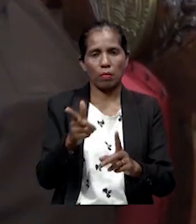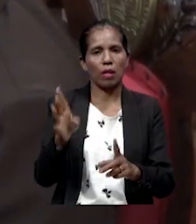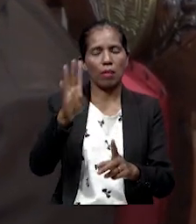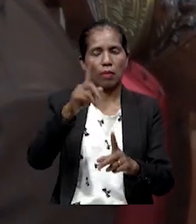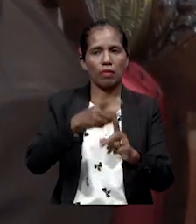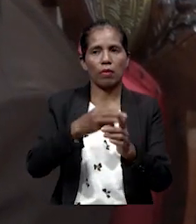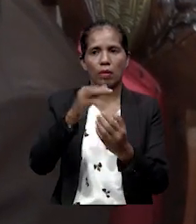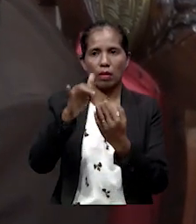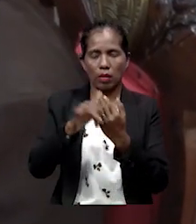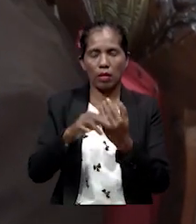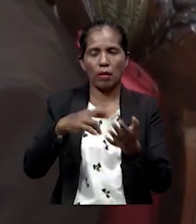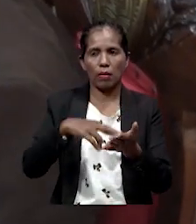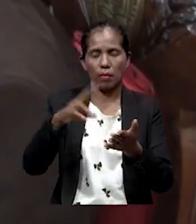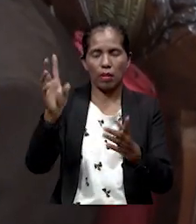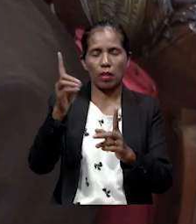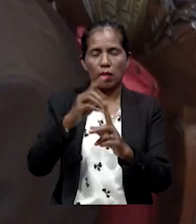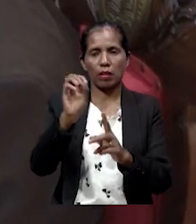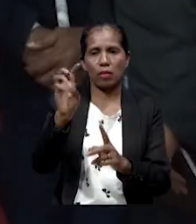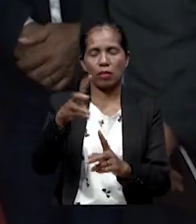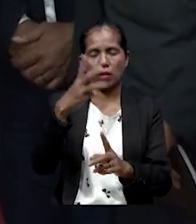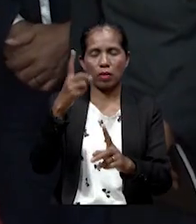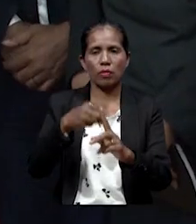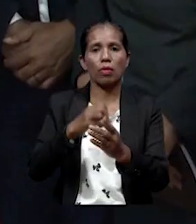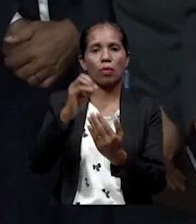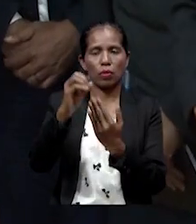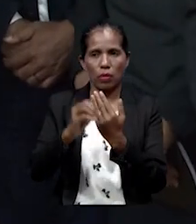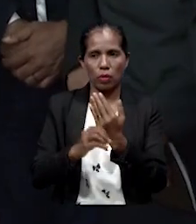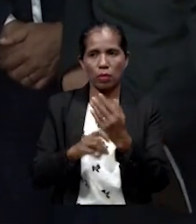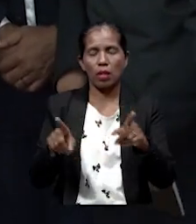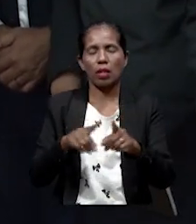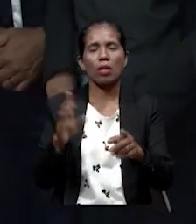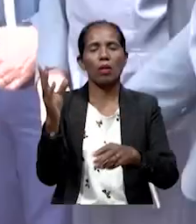fulang maio, aprova lorong sanu resing nen fulang outubro sa henesan